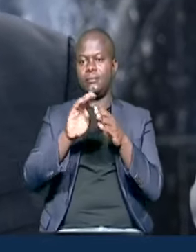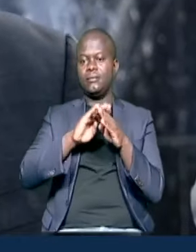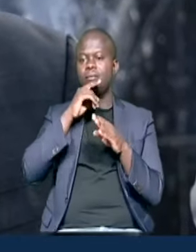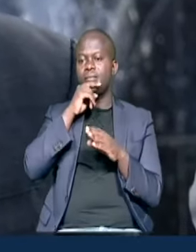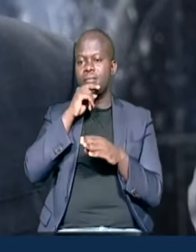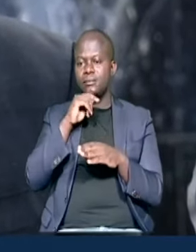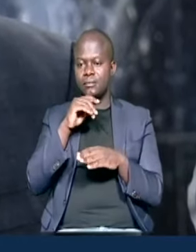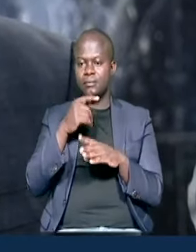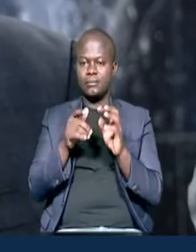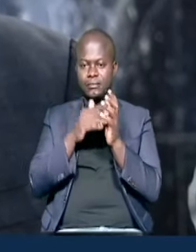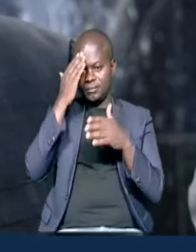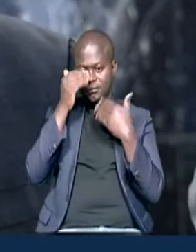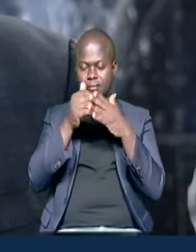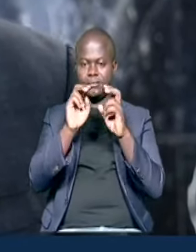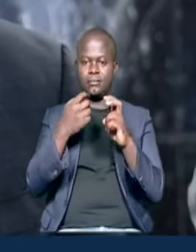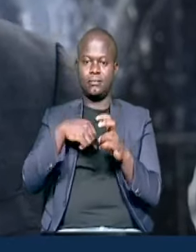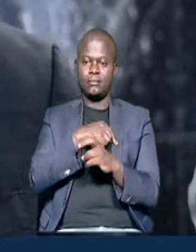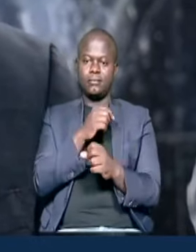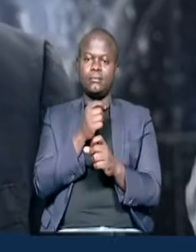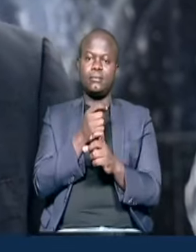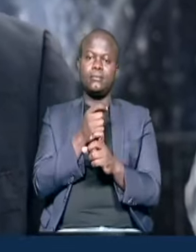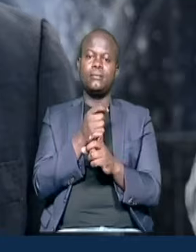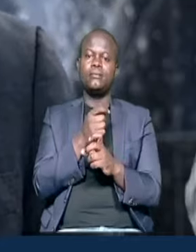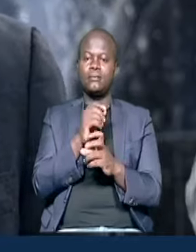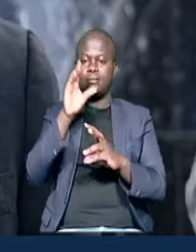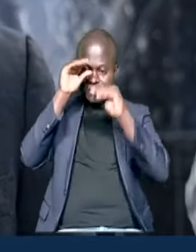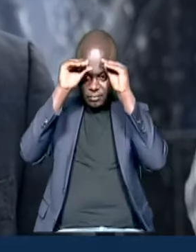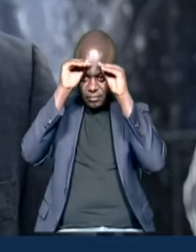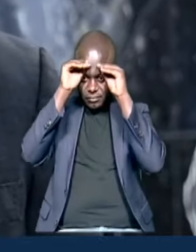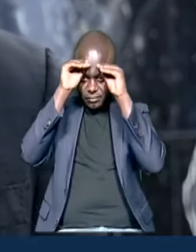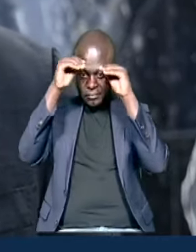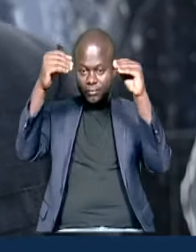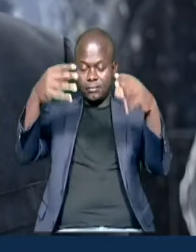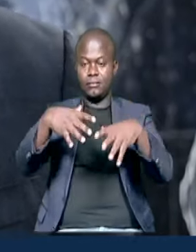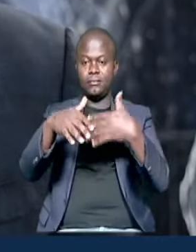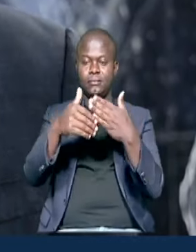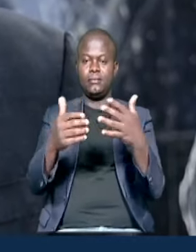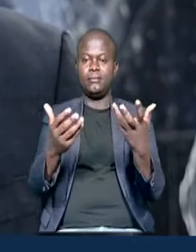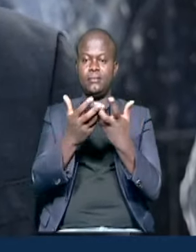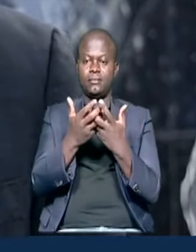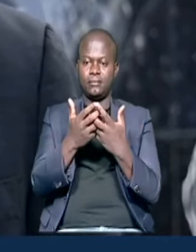n'abashoramari kugira ngo bakuremo ikintu gifatika kijyanye